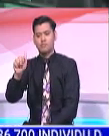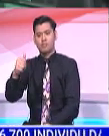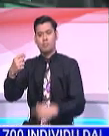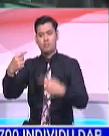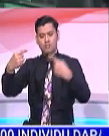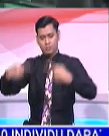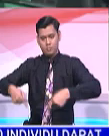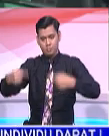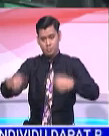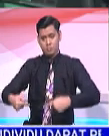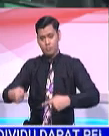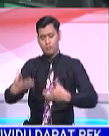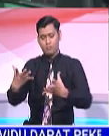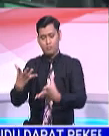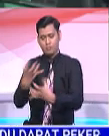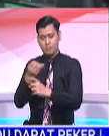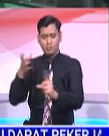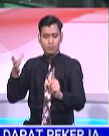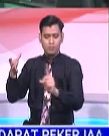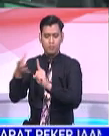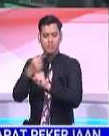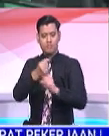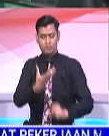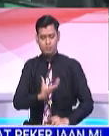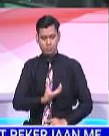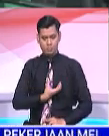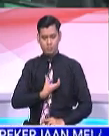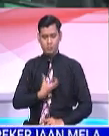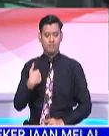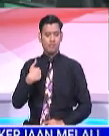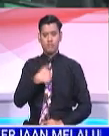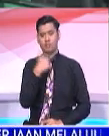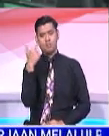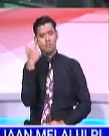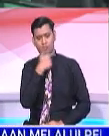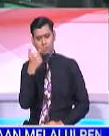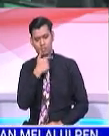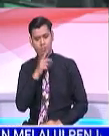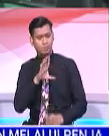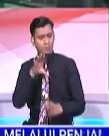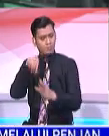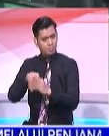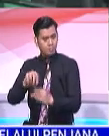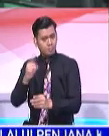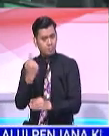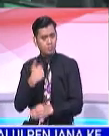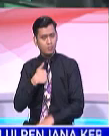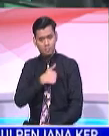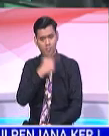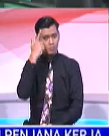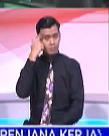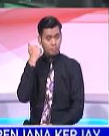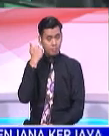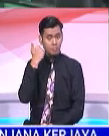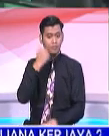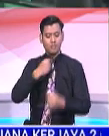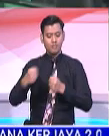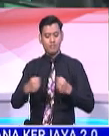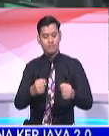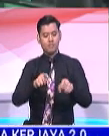medal. Maknanya kita tambah sekadar penyertaan kali ini. Jadi kita tahu rider-rider kita